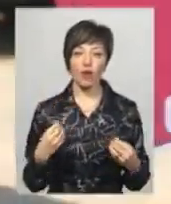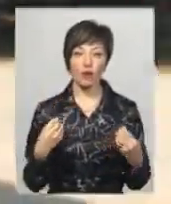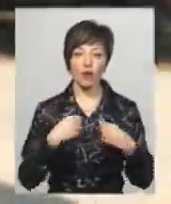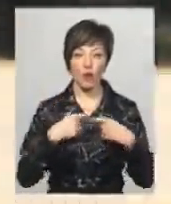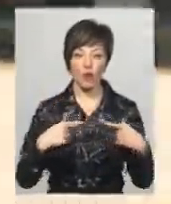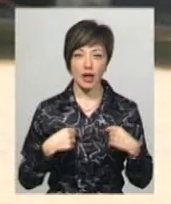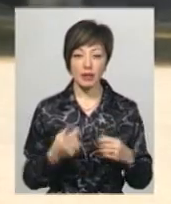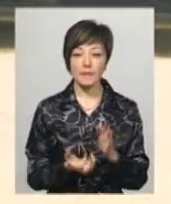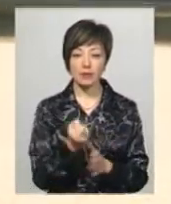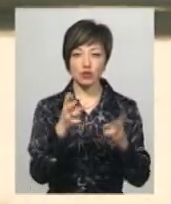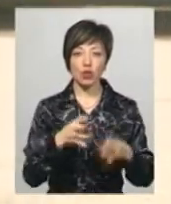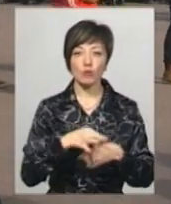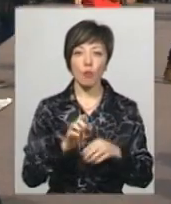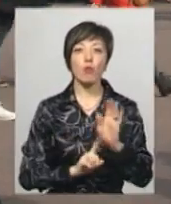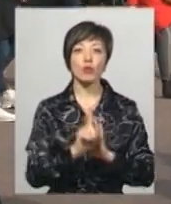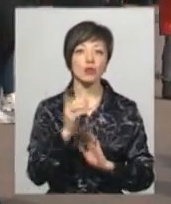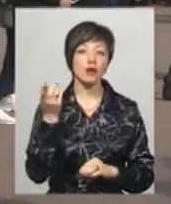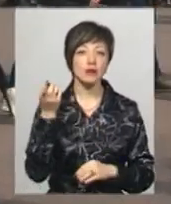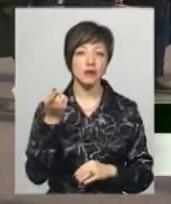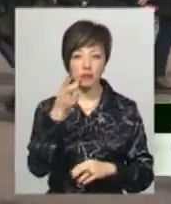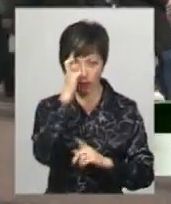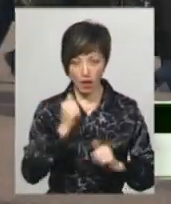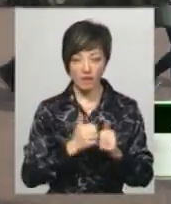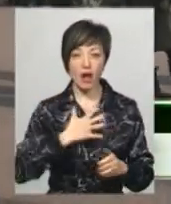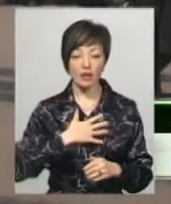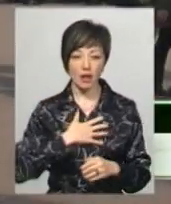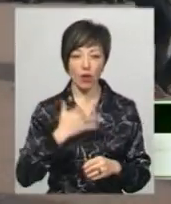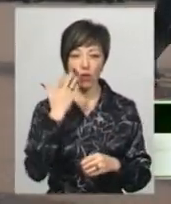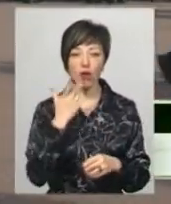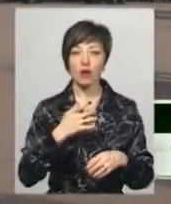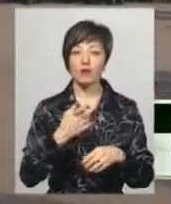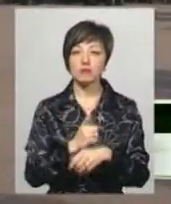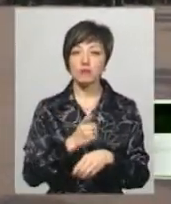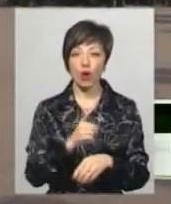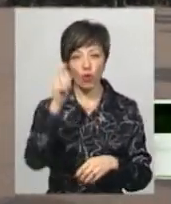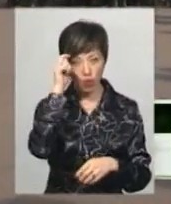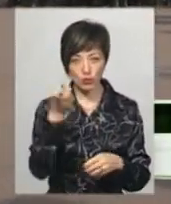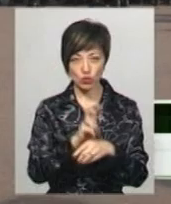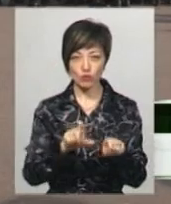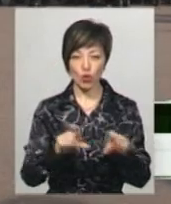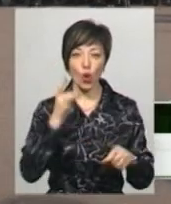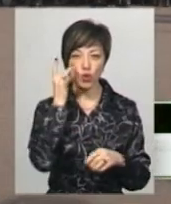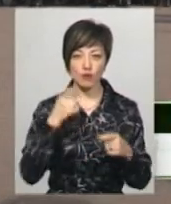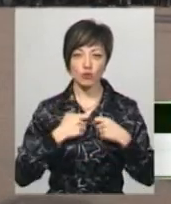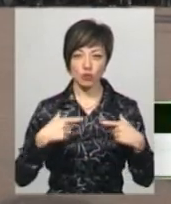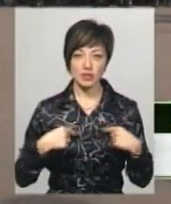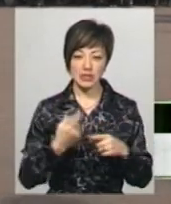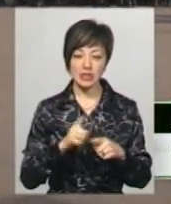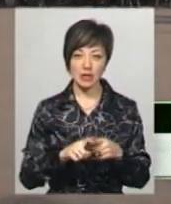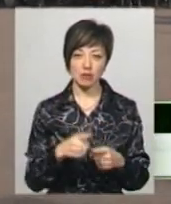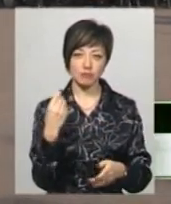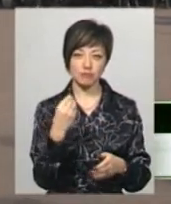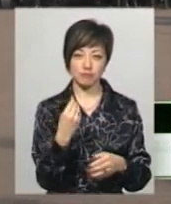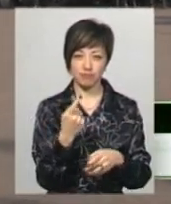жертв булінгу започаткувалась у Канаді. Одного канадського хлопчика, який прийшов до школи в рожевій сорочці, його за це